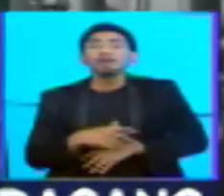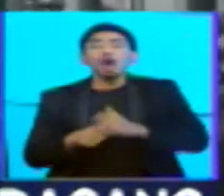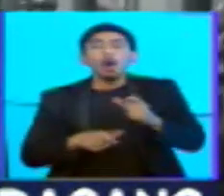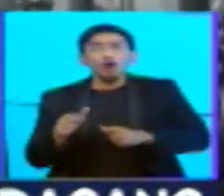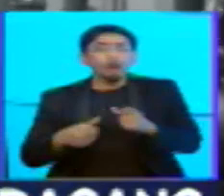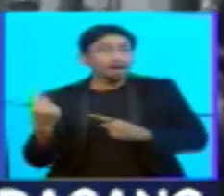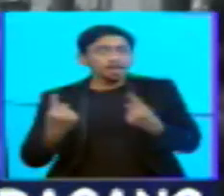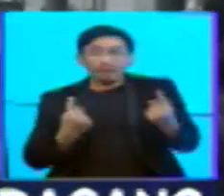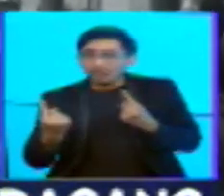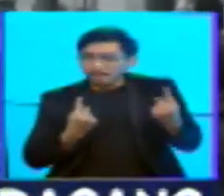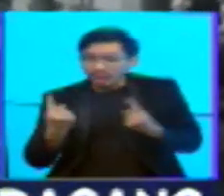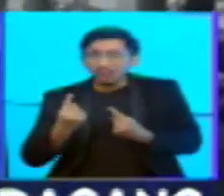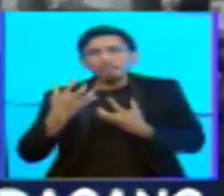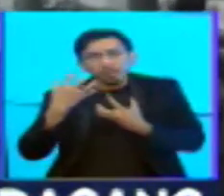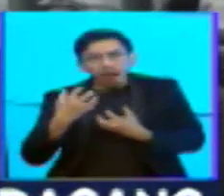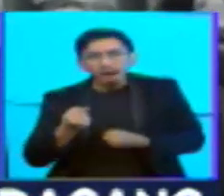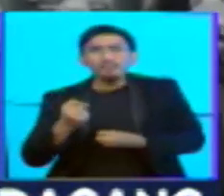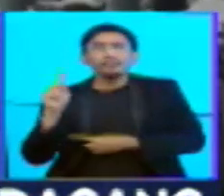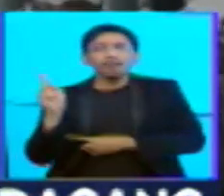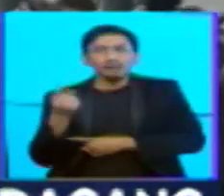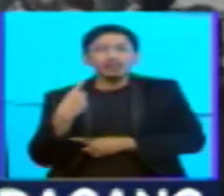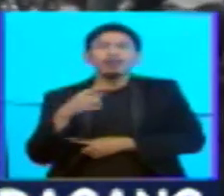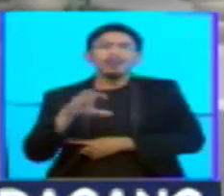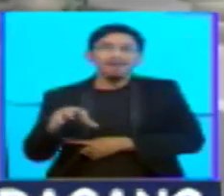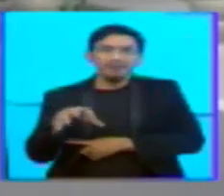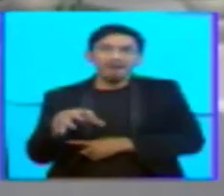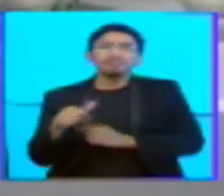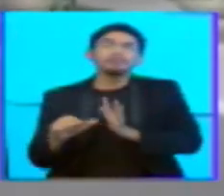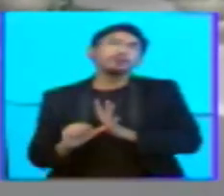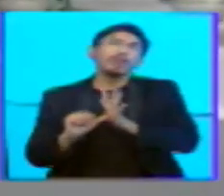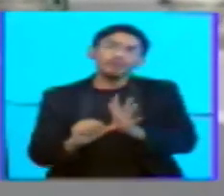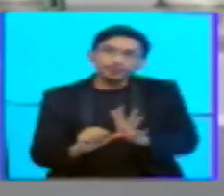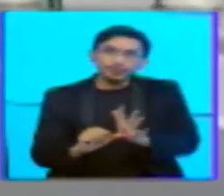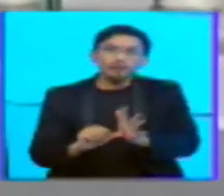kawasan Malioboro berharap pemerintah Yogyakarta memberikan bantuan berupa tambahan